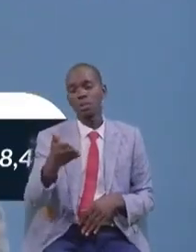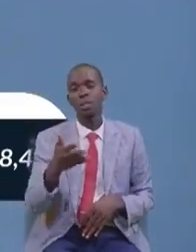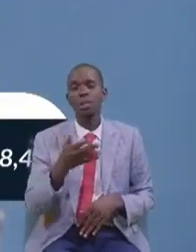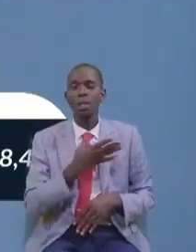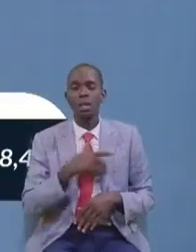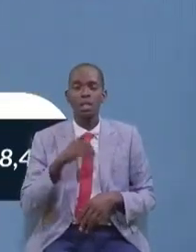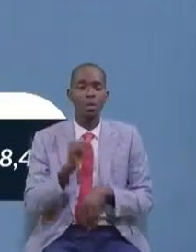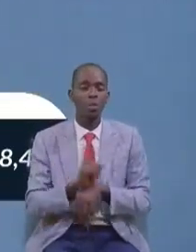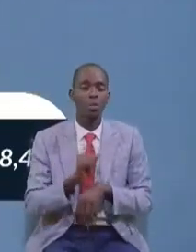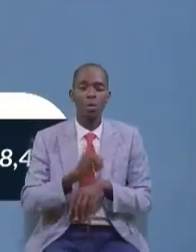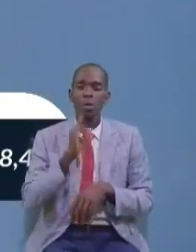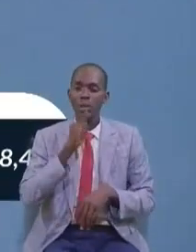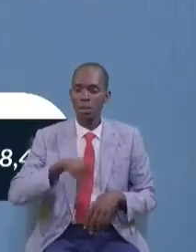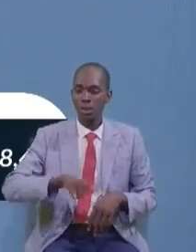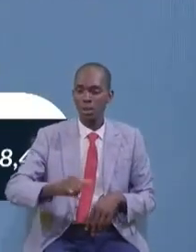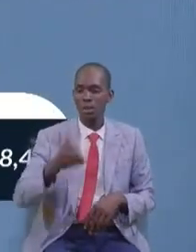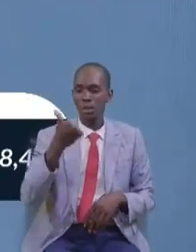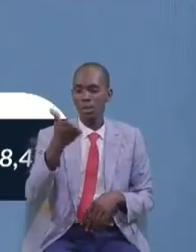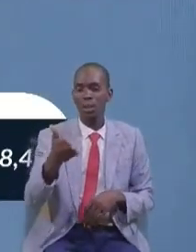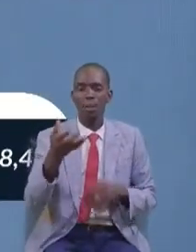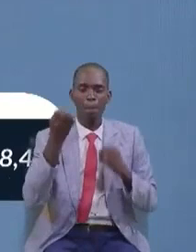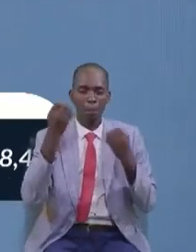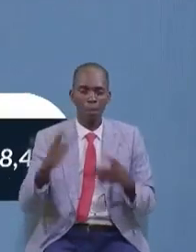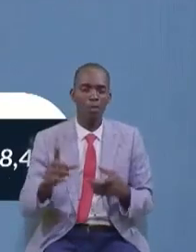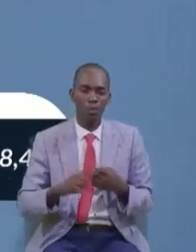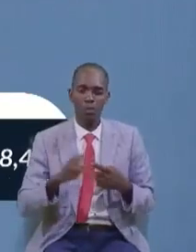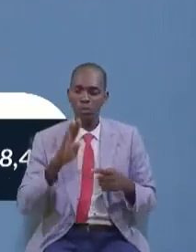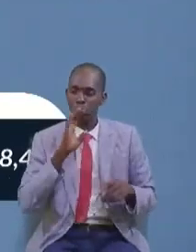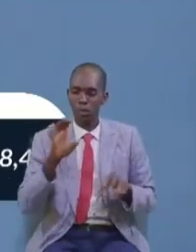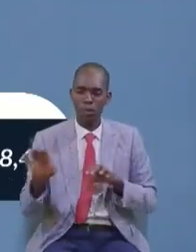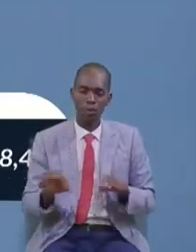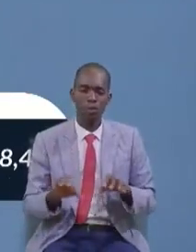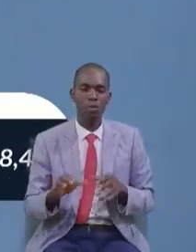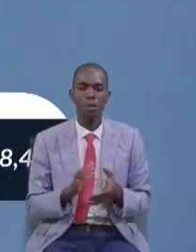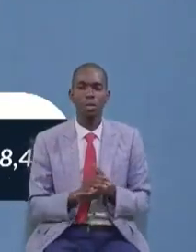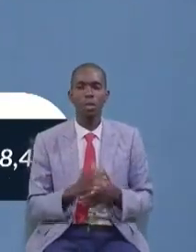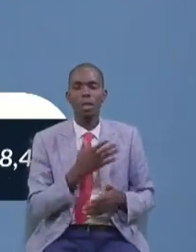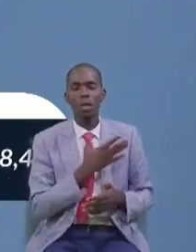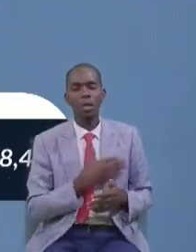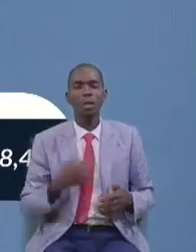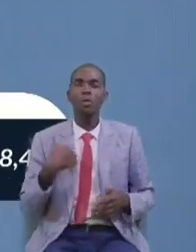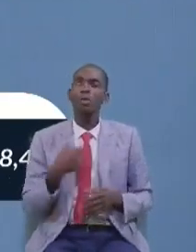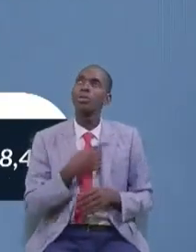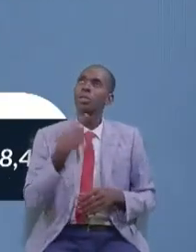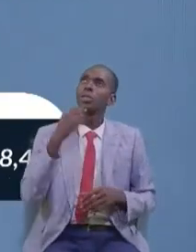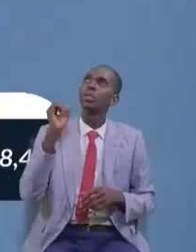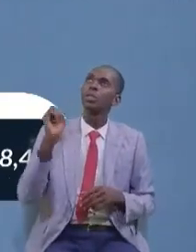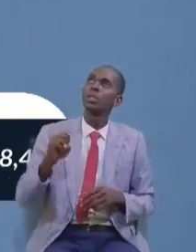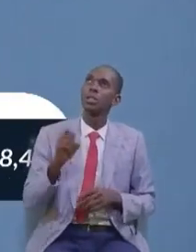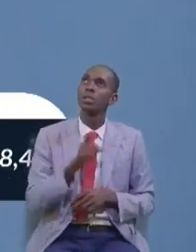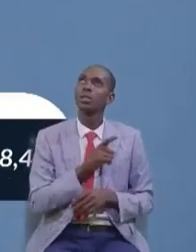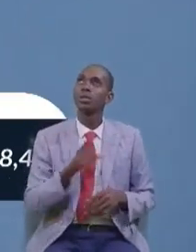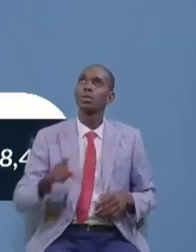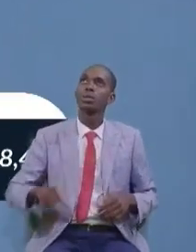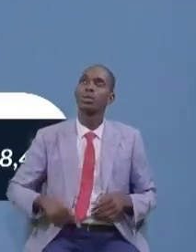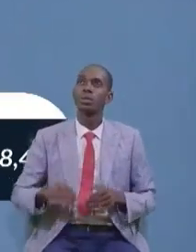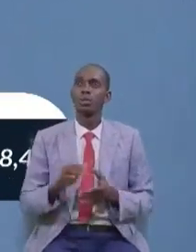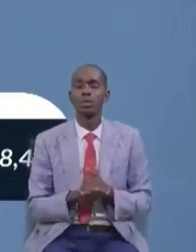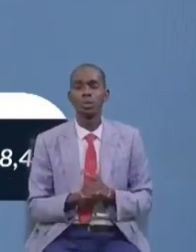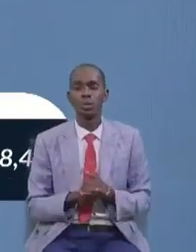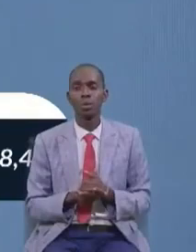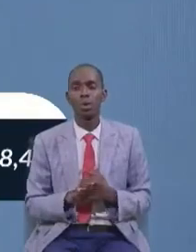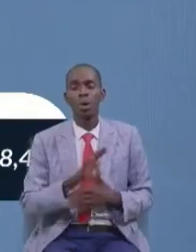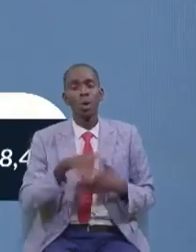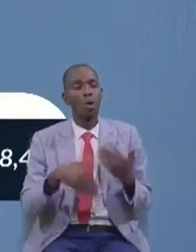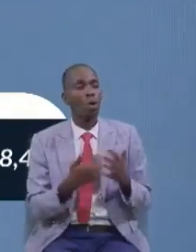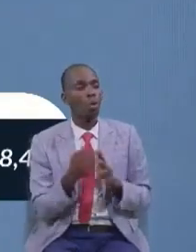is still there to be done. ఇంకా చేయవలసిన పని మిగిలి ఉంది. And I say, yes, Lord. నేను అవును ప్రభువా అని చెప్తే, those who are